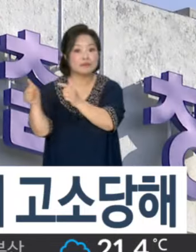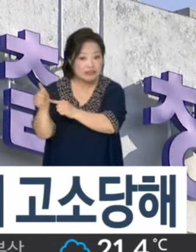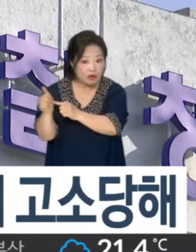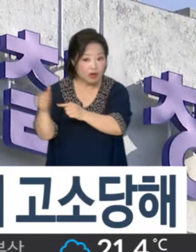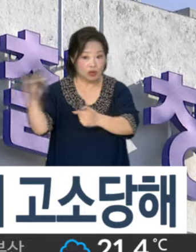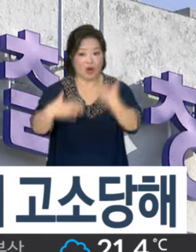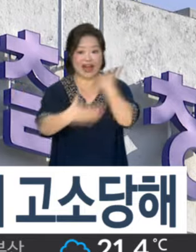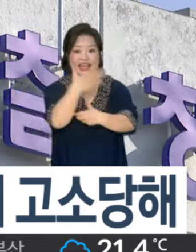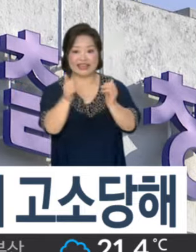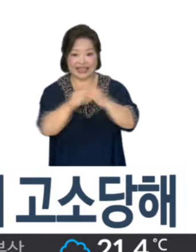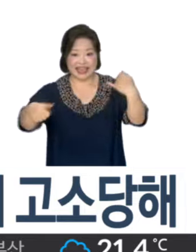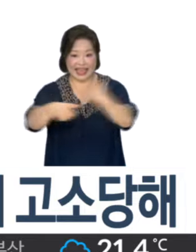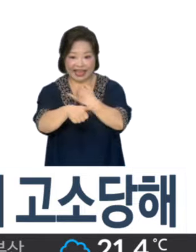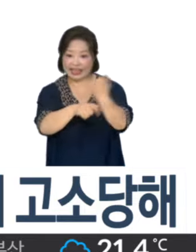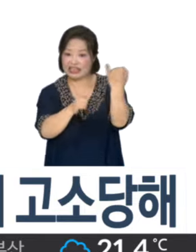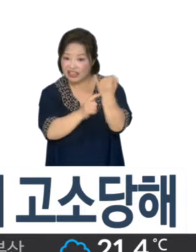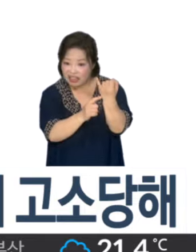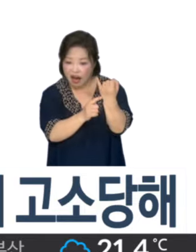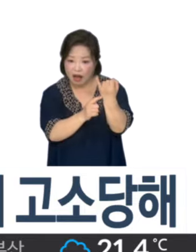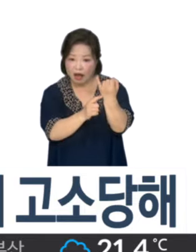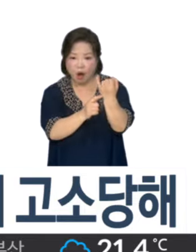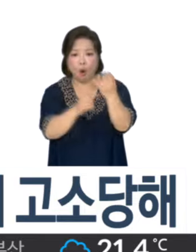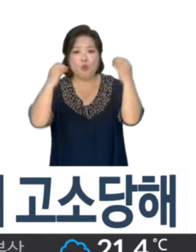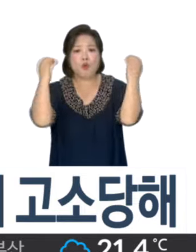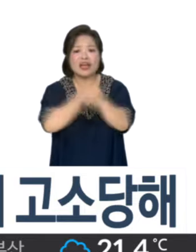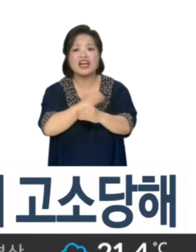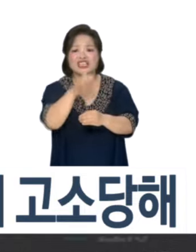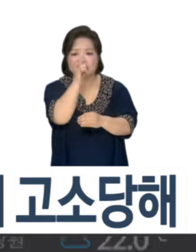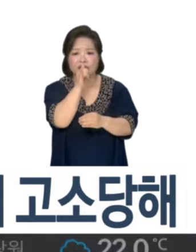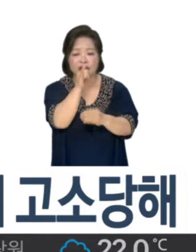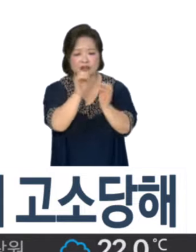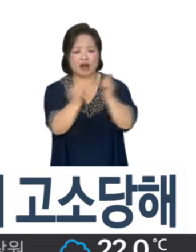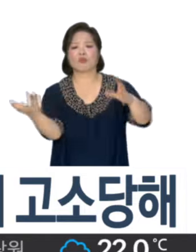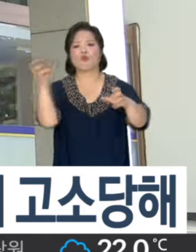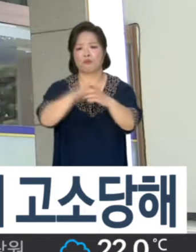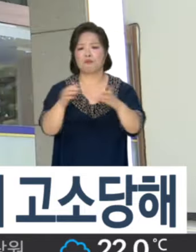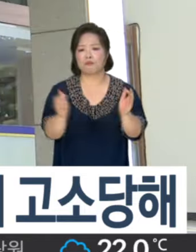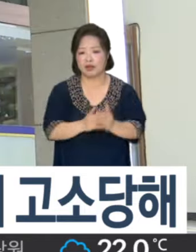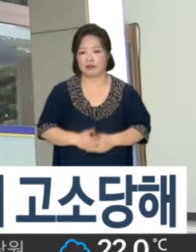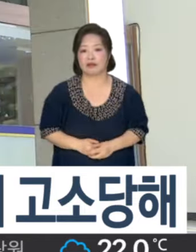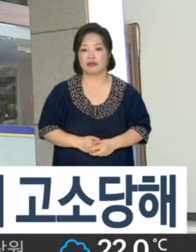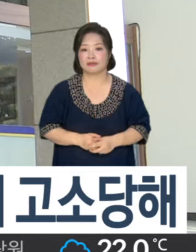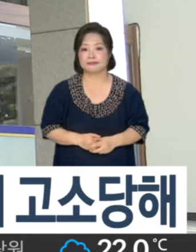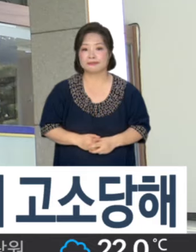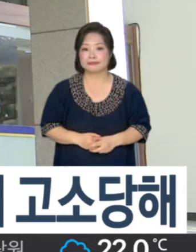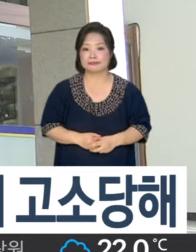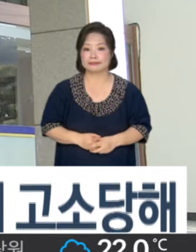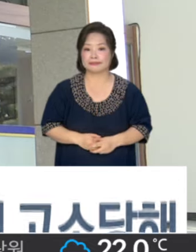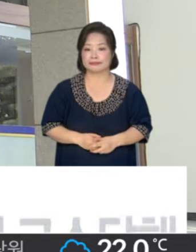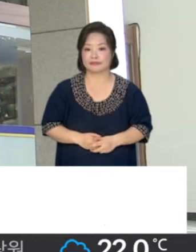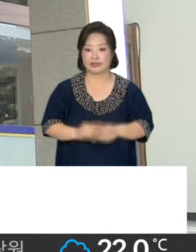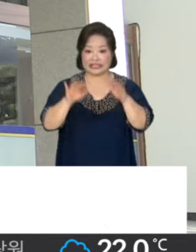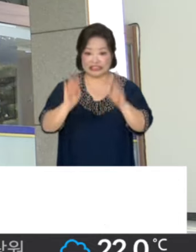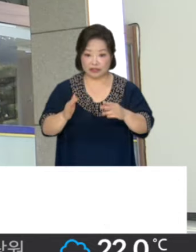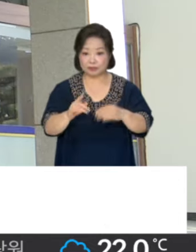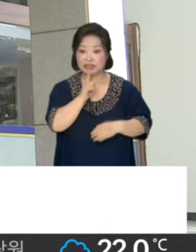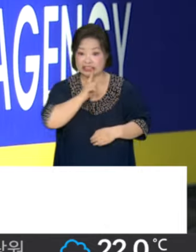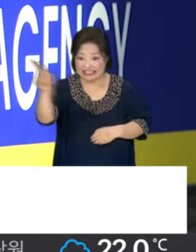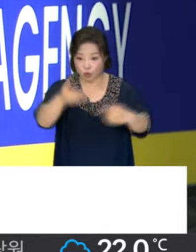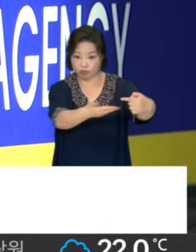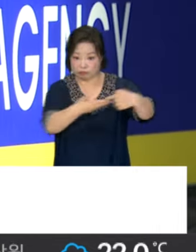가해자의 여자친구라고 잘못 알려진 여성 등이 포함된 것으로 알려졌습니다 단 수장이 들어왔기 때문에 일단